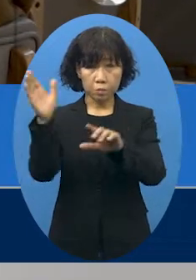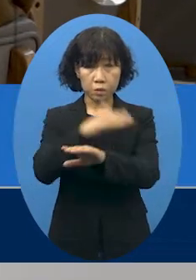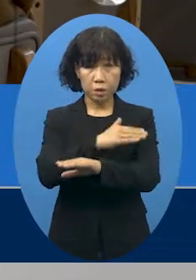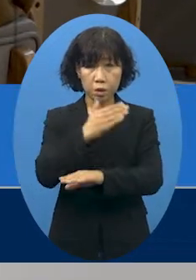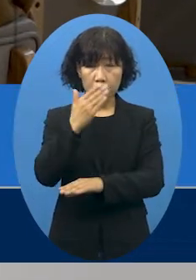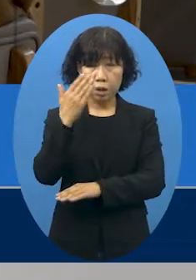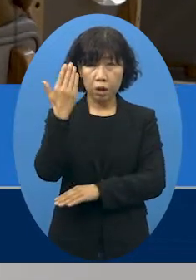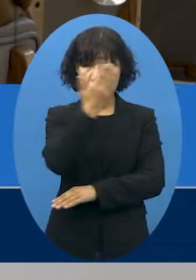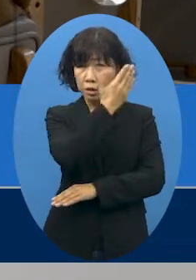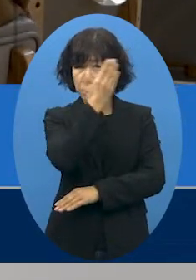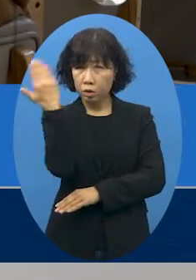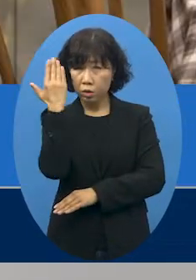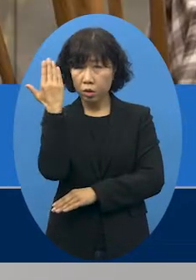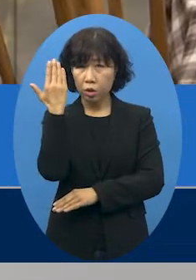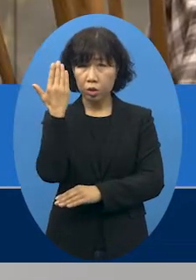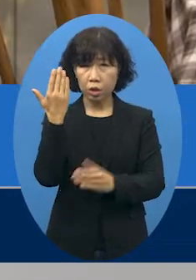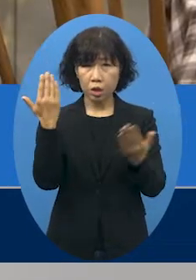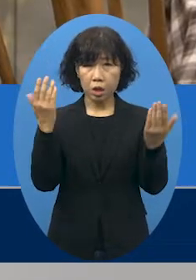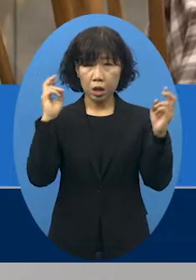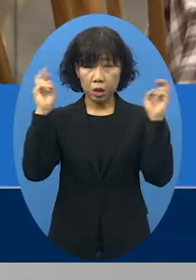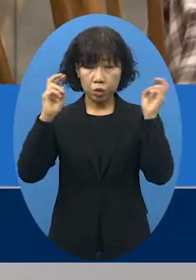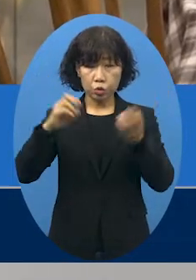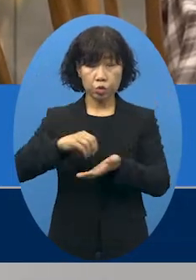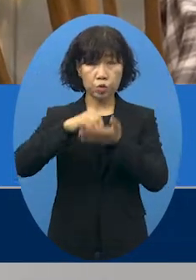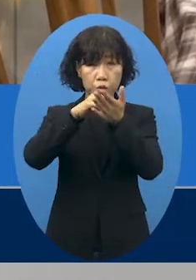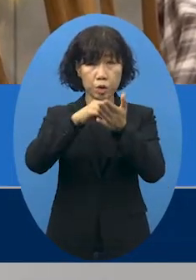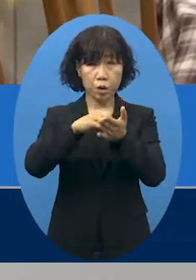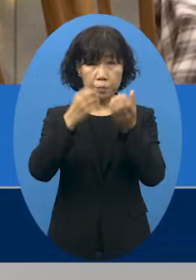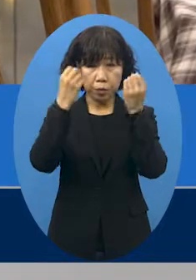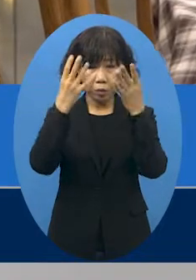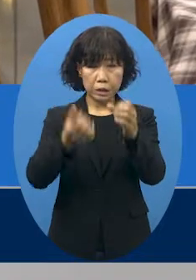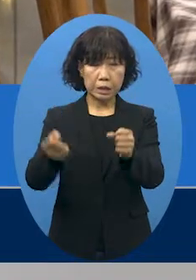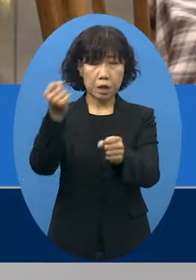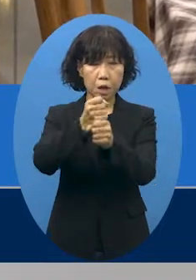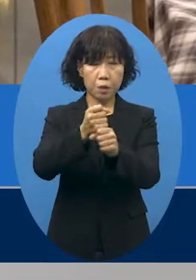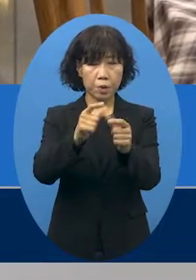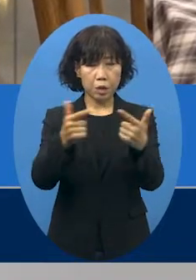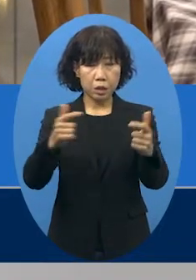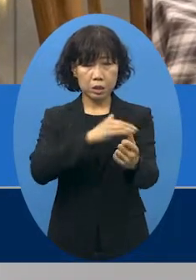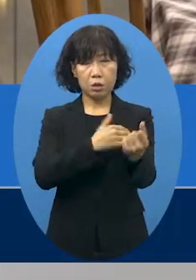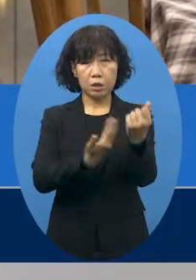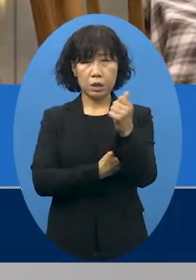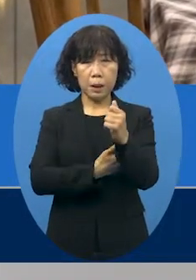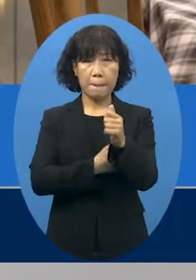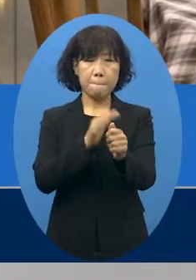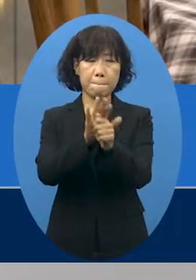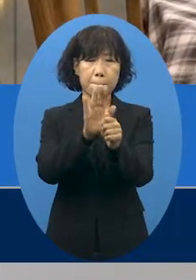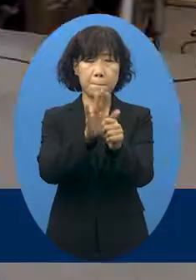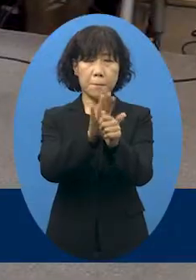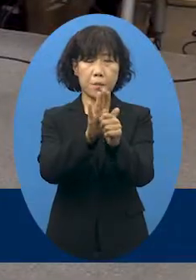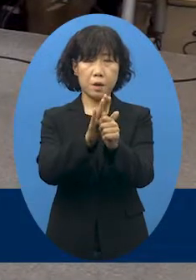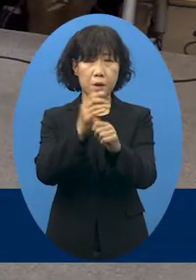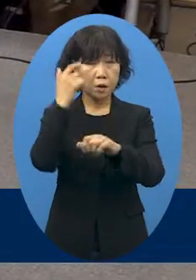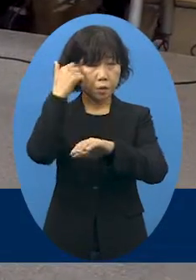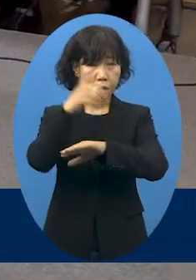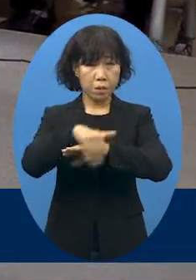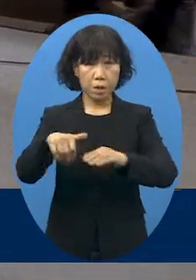올해부터 청년 취창업 역량 강화를 위한 새로운 청년 정책을 발굴해 주신답니다